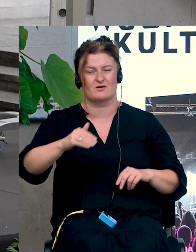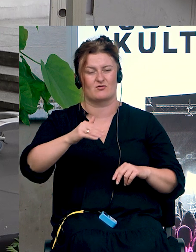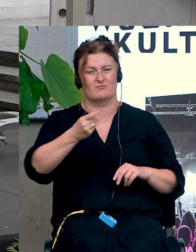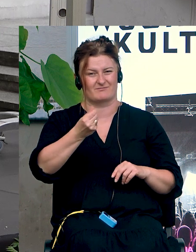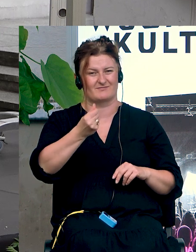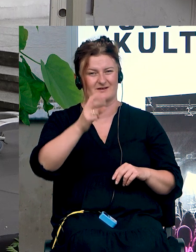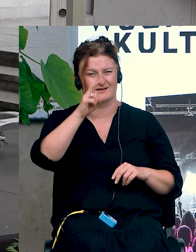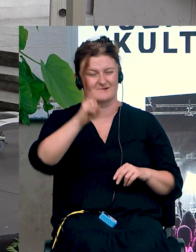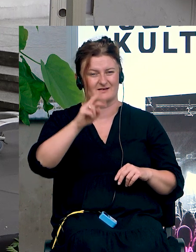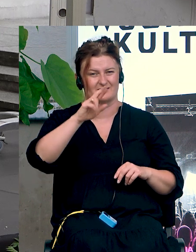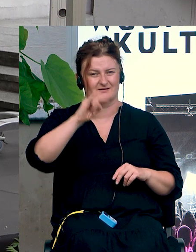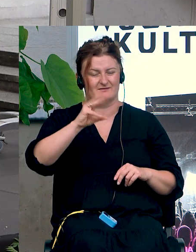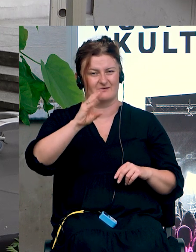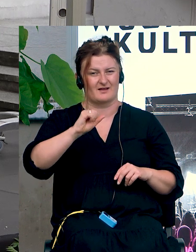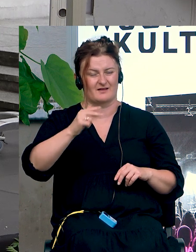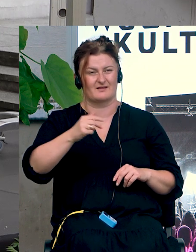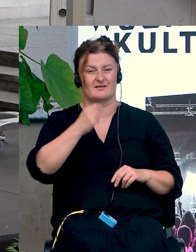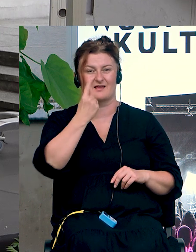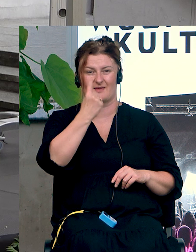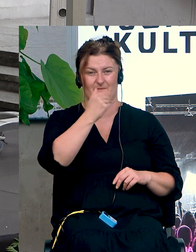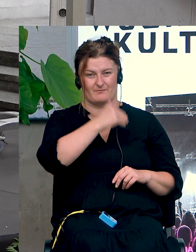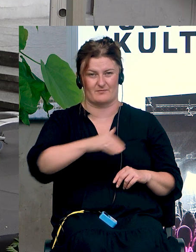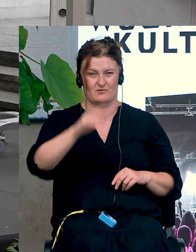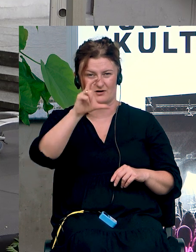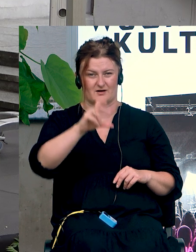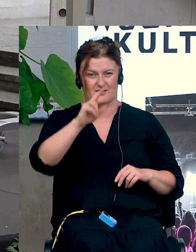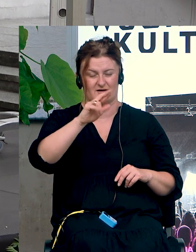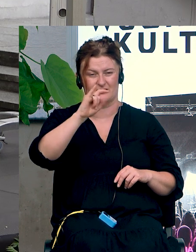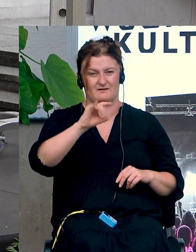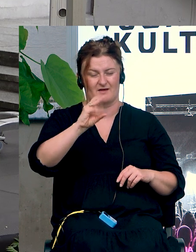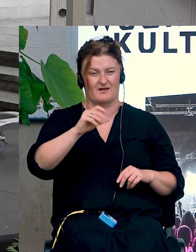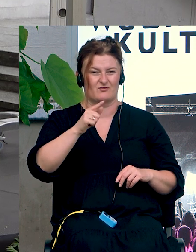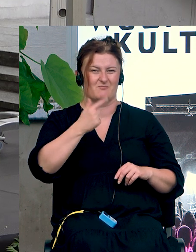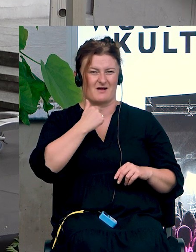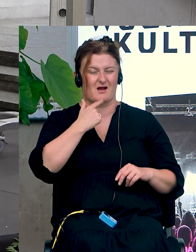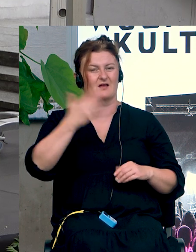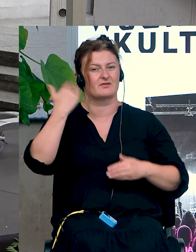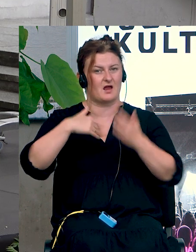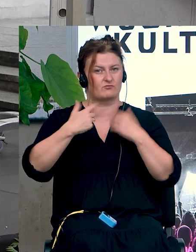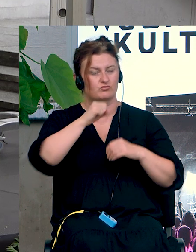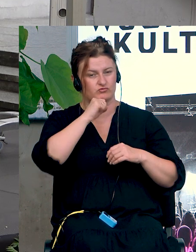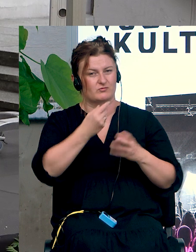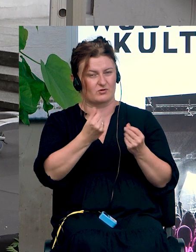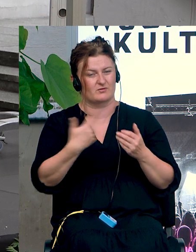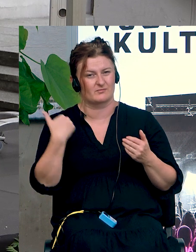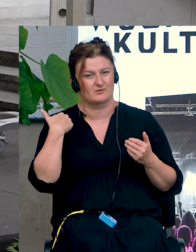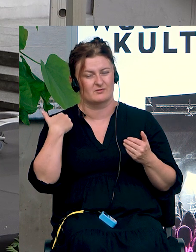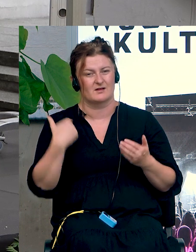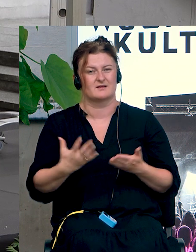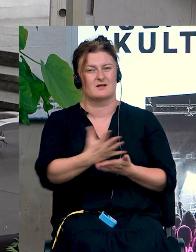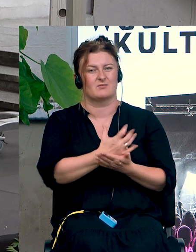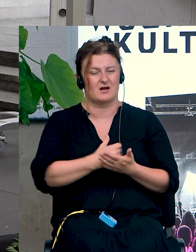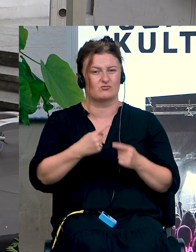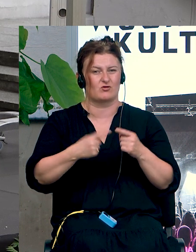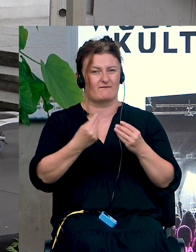мільйон гривень то не звучить шокуюче, але тоді це були страшенно великі гроші. Ми їх зібрали не за рік, трошки більше,